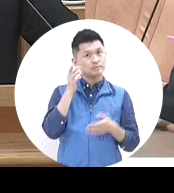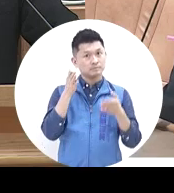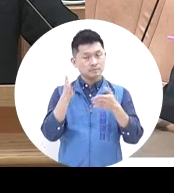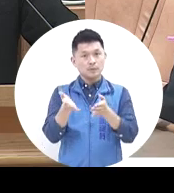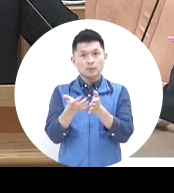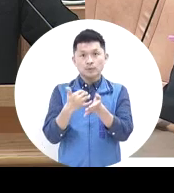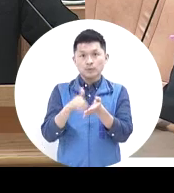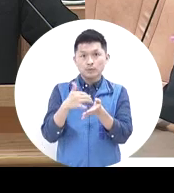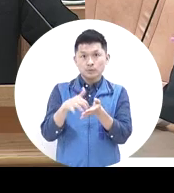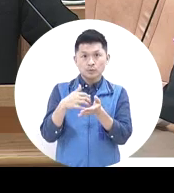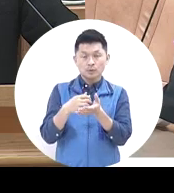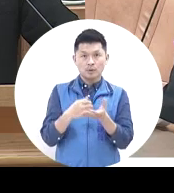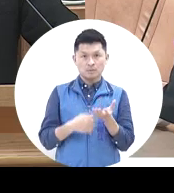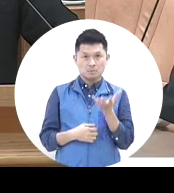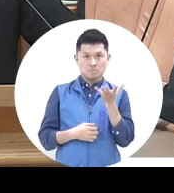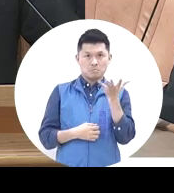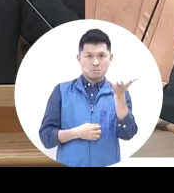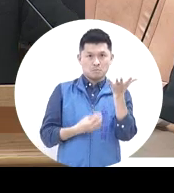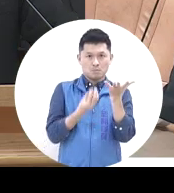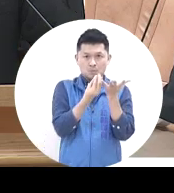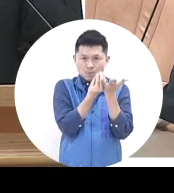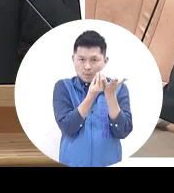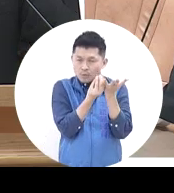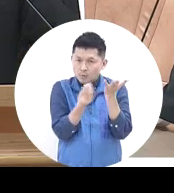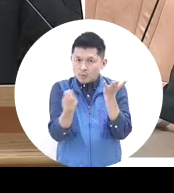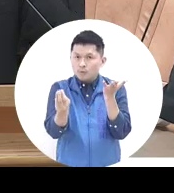里面，我们会去做适度的